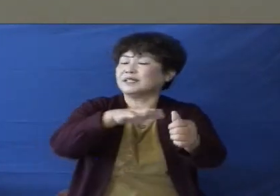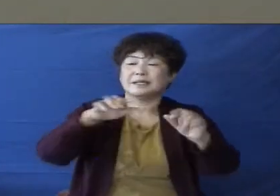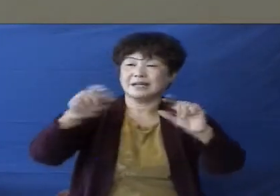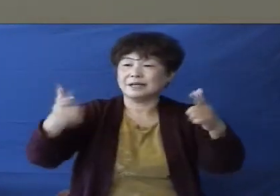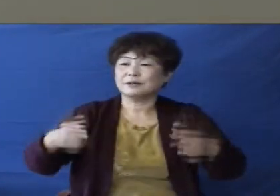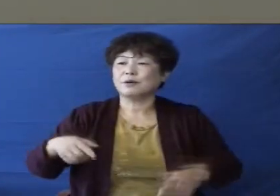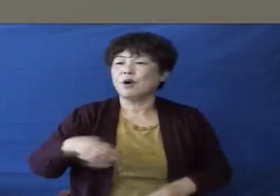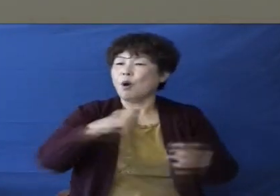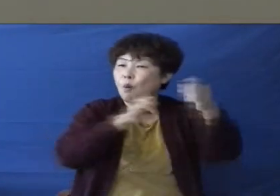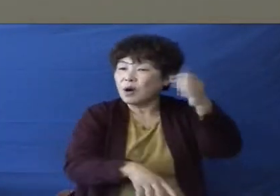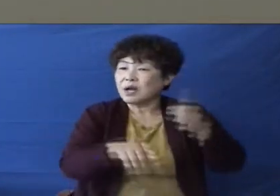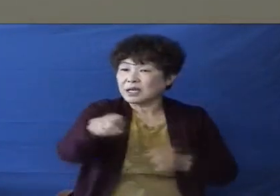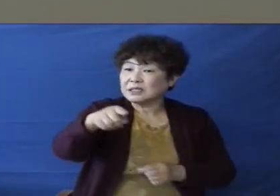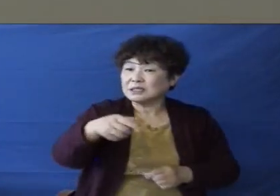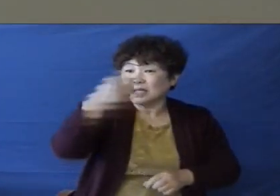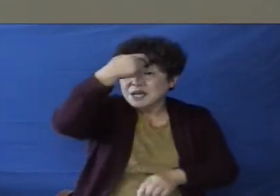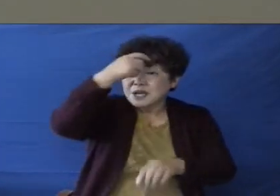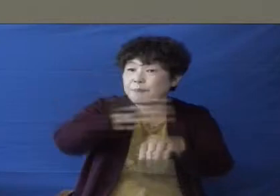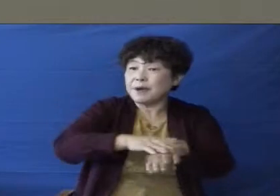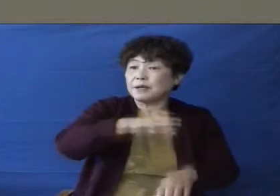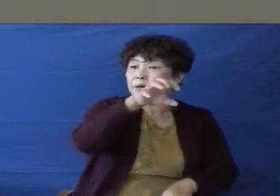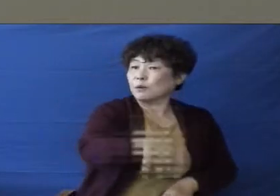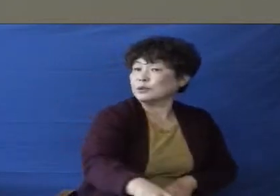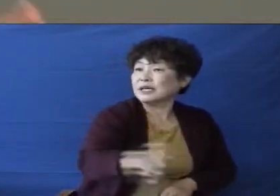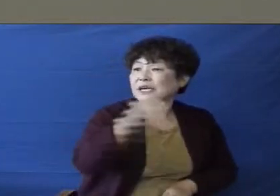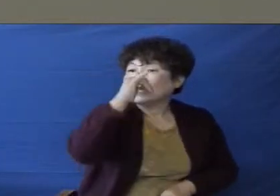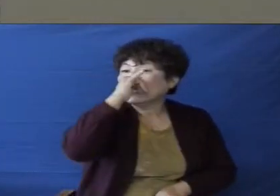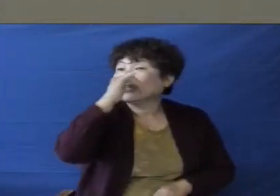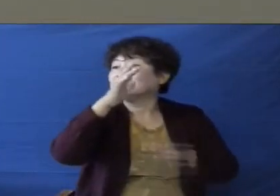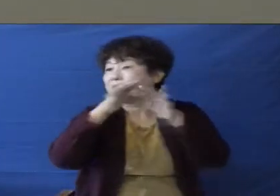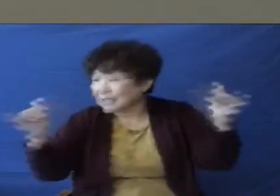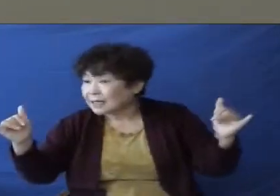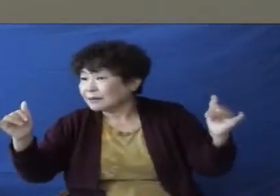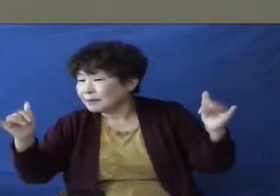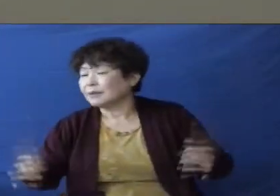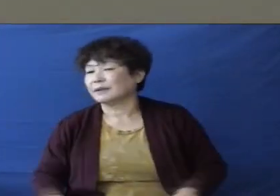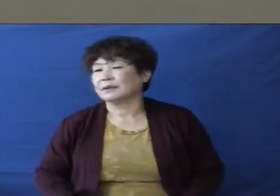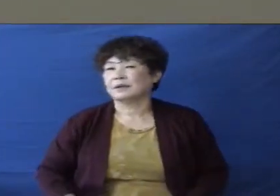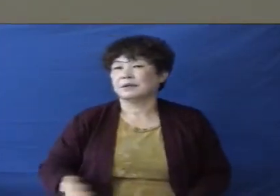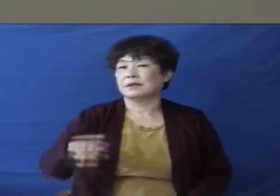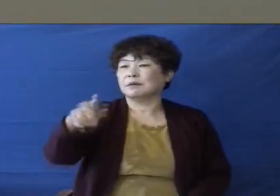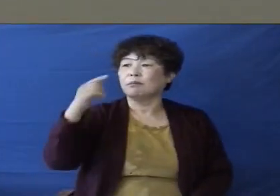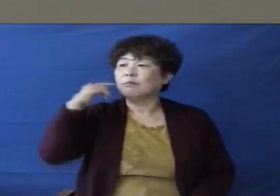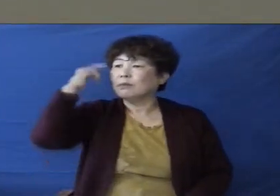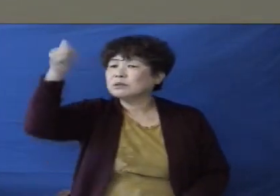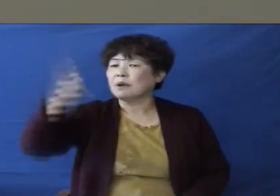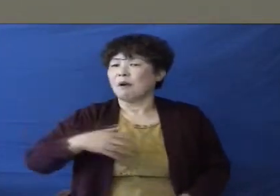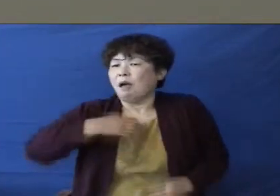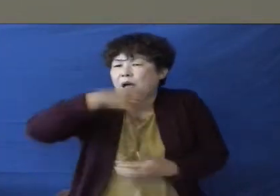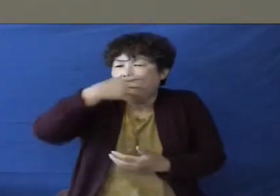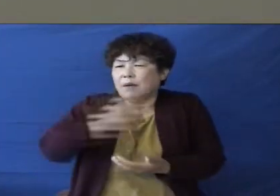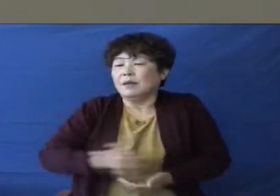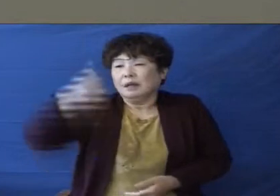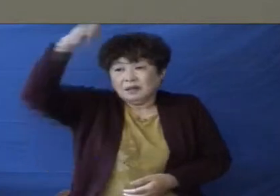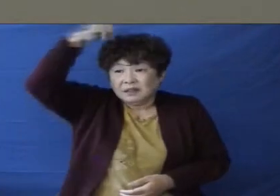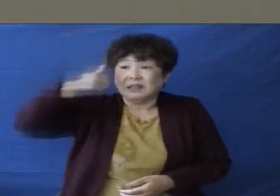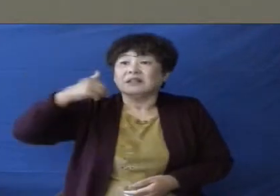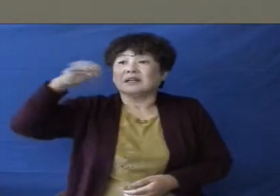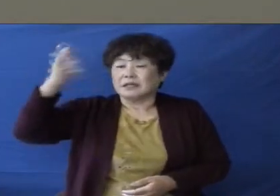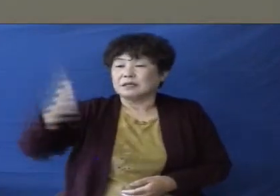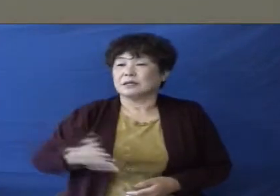사람이었다는 거야 어 이게 왜 저한테 감동이 되냐면 뉴 유대의 문화 때문에 그렇습니다